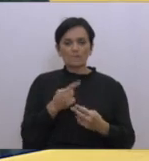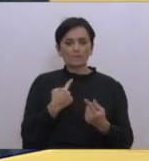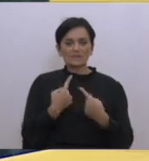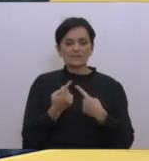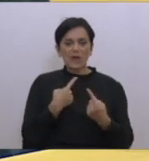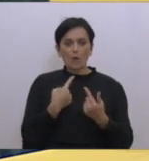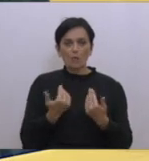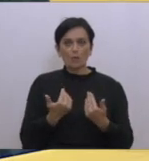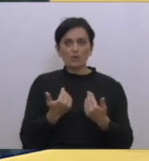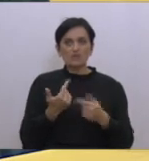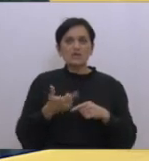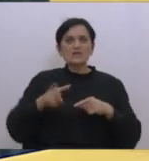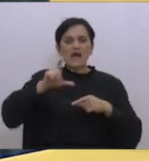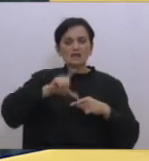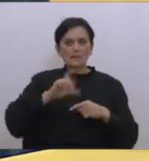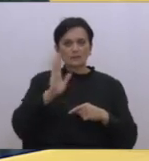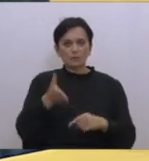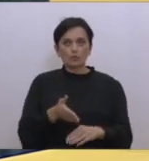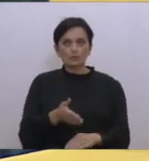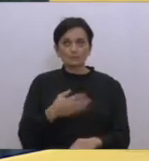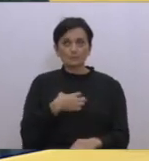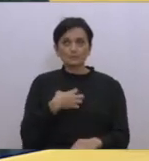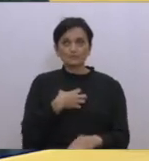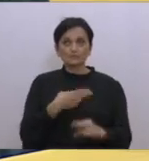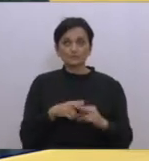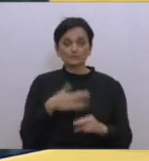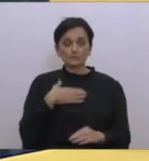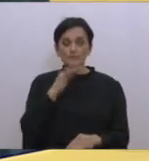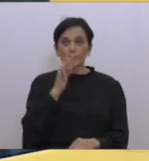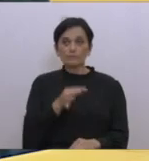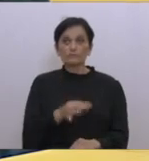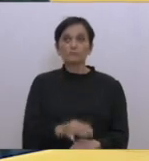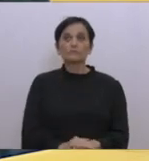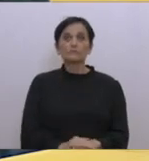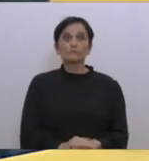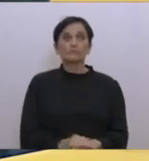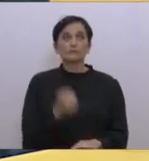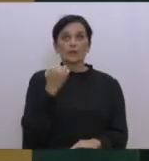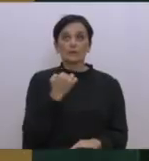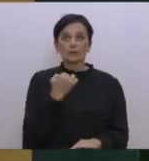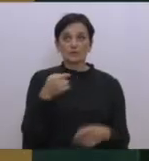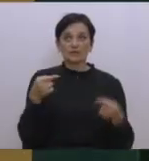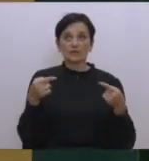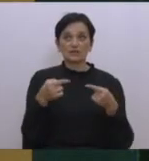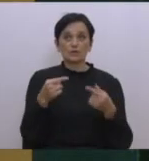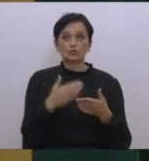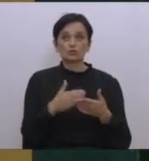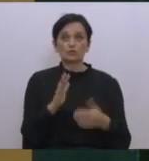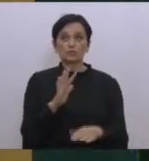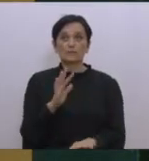საუბარი გადამეტებული იქნება. ძირითადად ეს არის ჩემი პასუხები. მადლობთ, დაწესებები არ